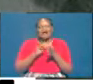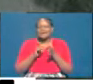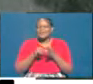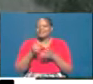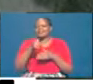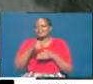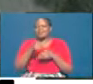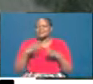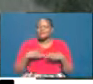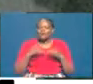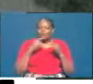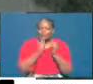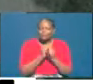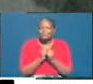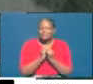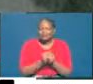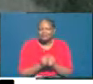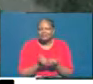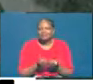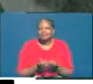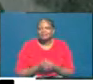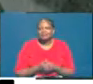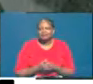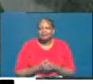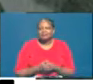Hapana ile iko